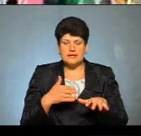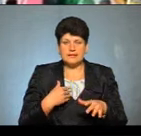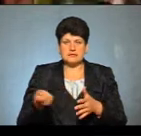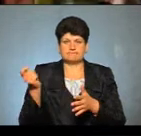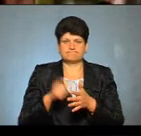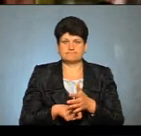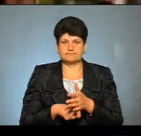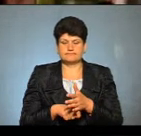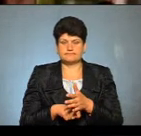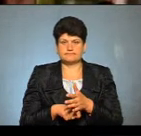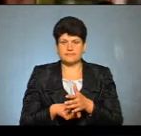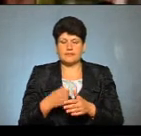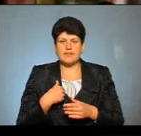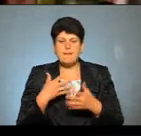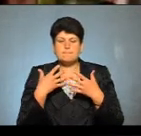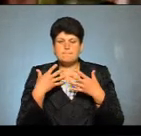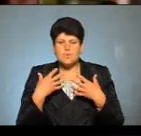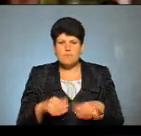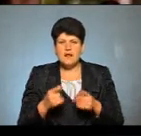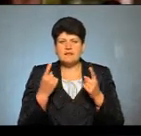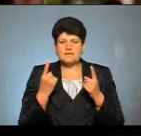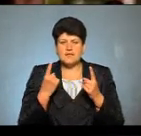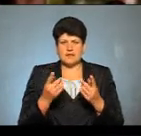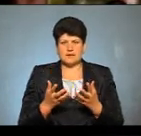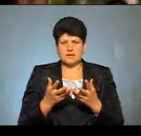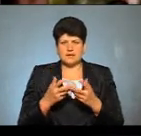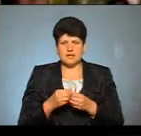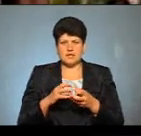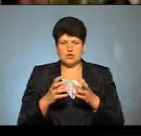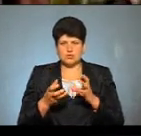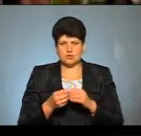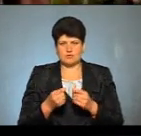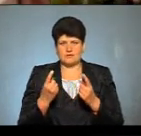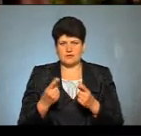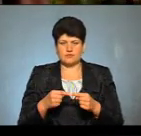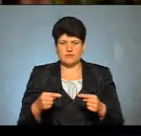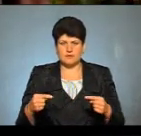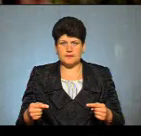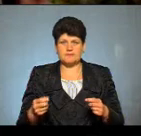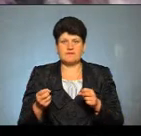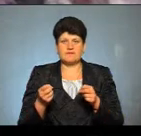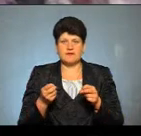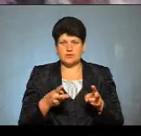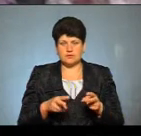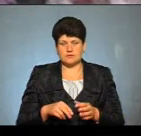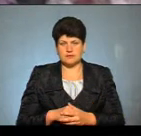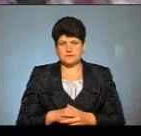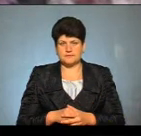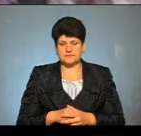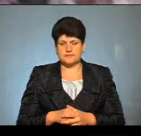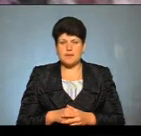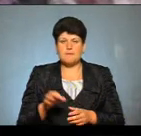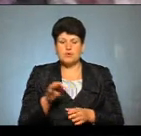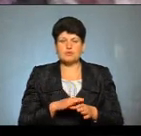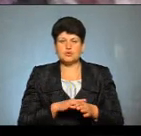всіх закрили. Нам пропала дуже велика кількість, сума велика пропала на товарі. Товар весь викинула директорка. Про